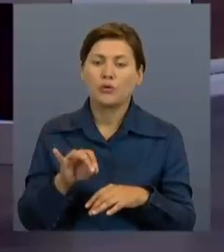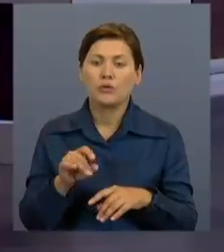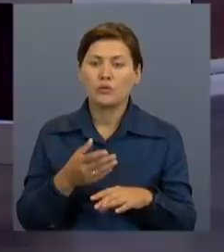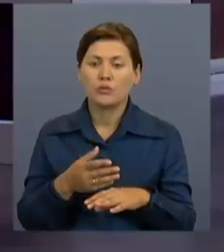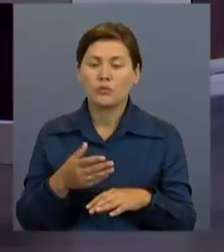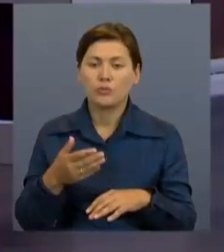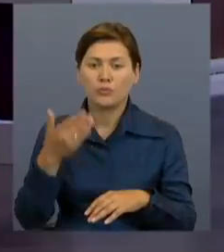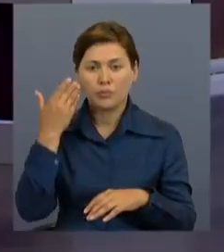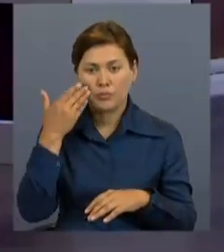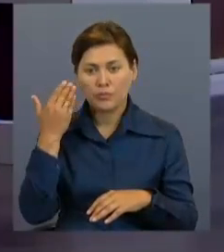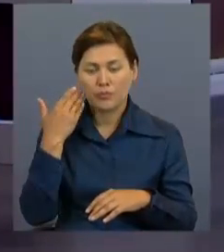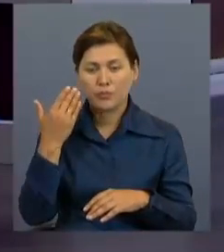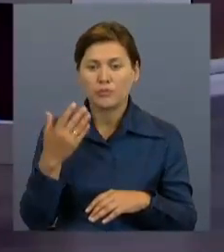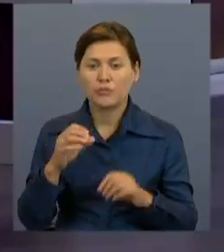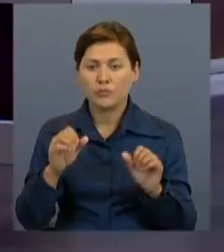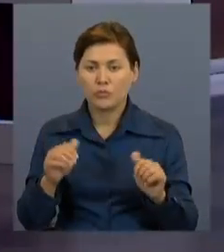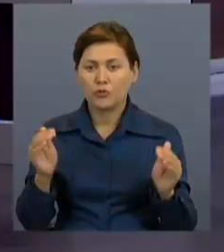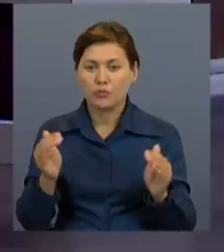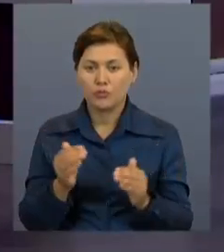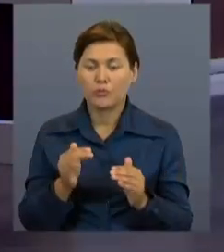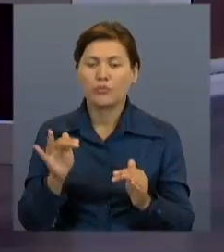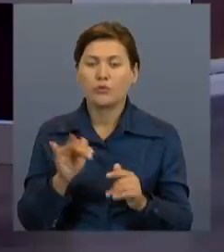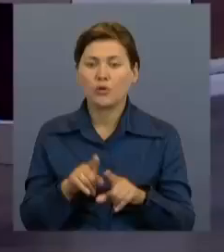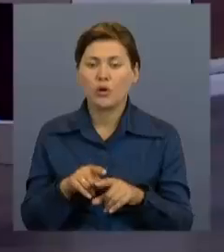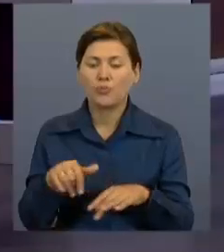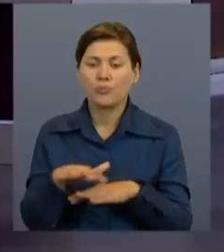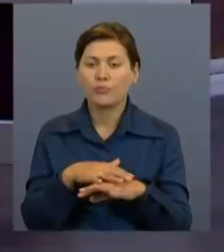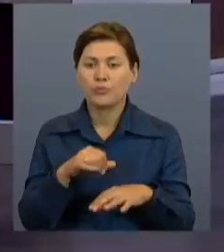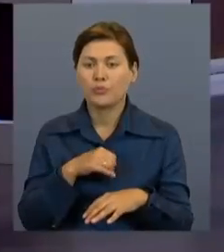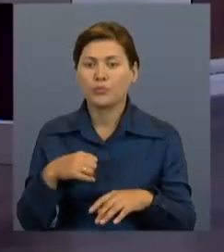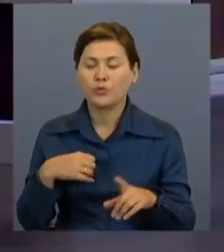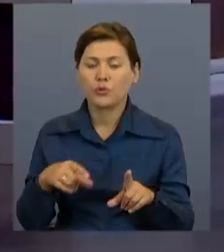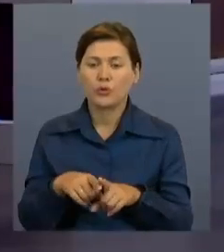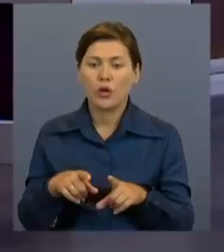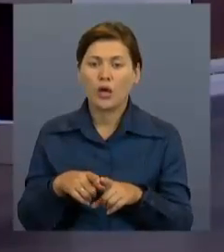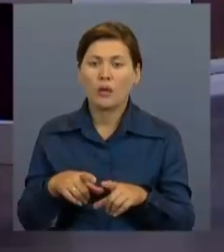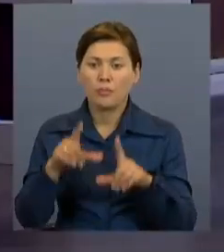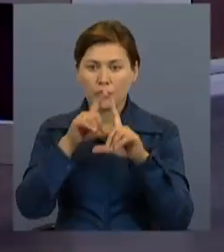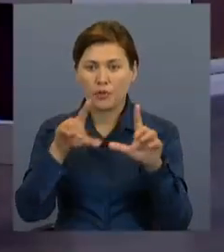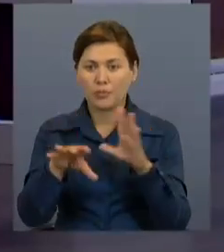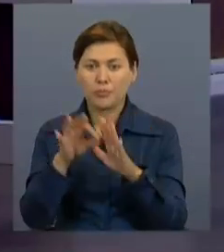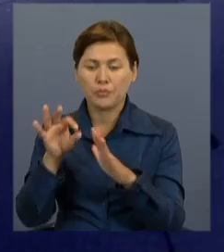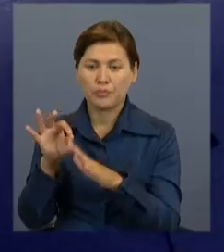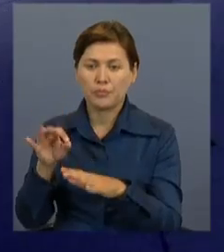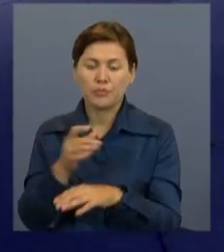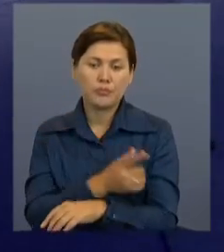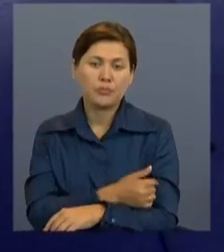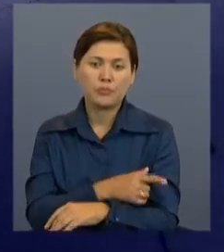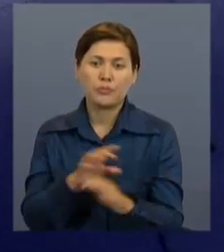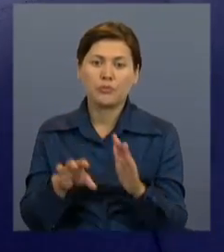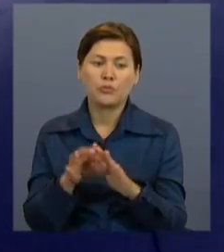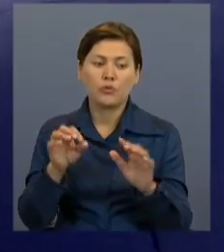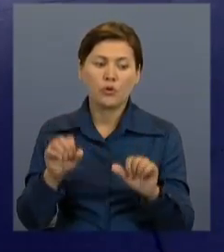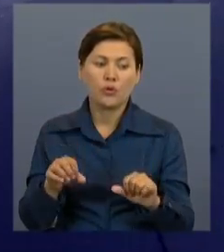ауыртпалықты бүгін азайтып, міне халықтың өзінің мекемелерді таңдау, дәрігерлерді таңдау